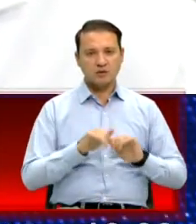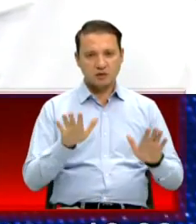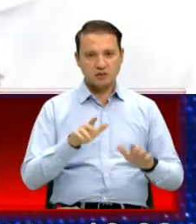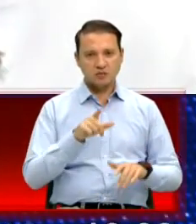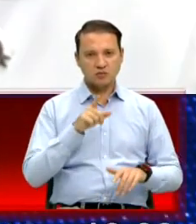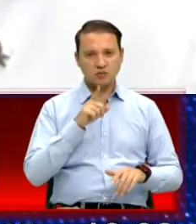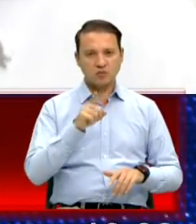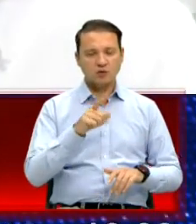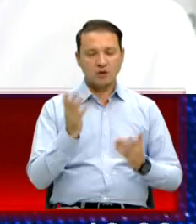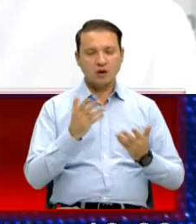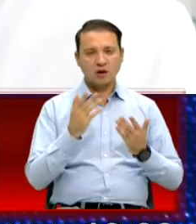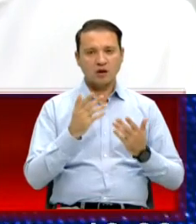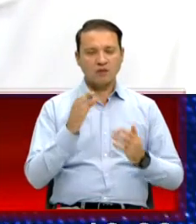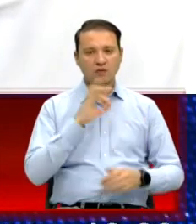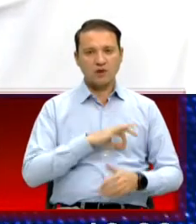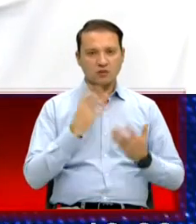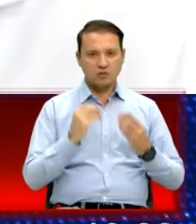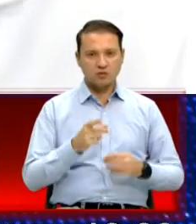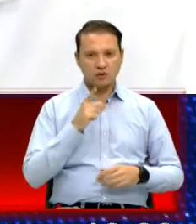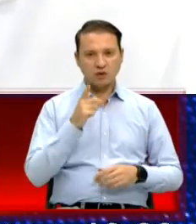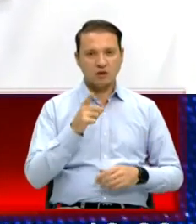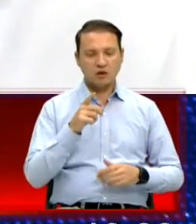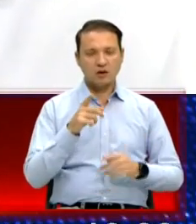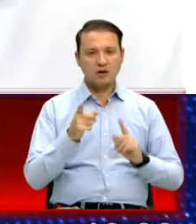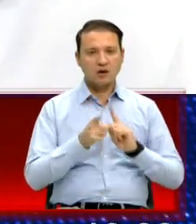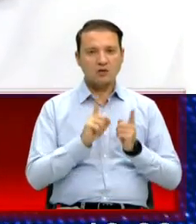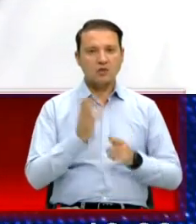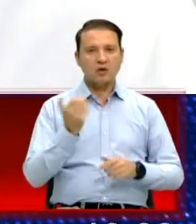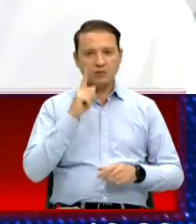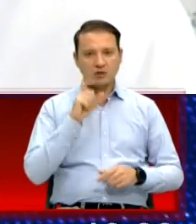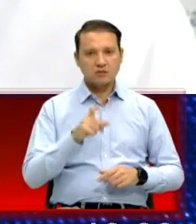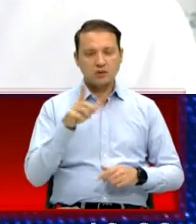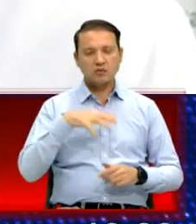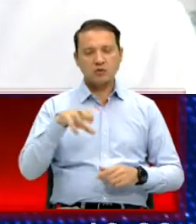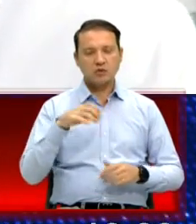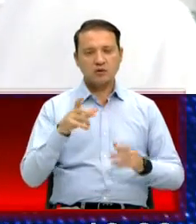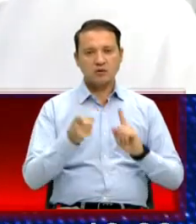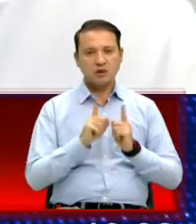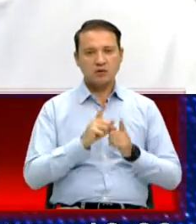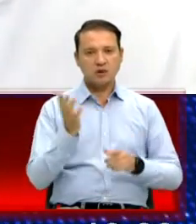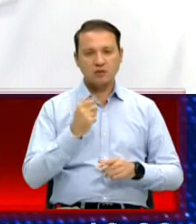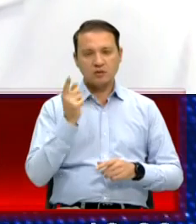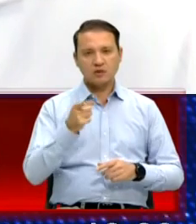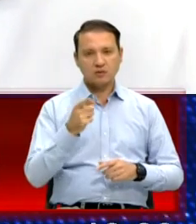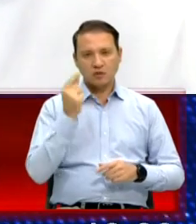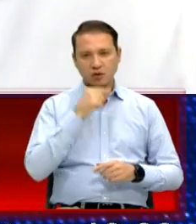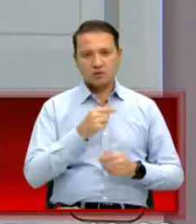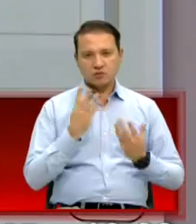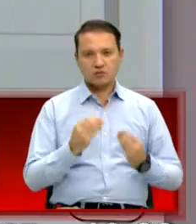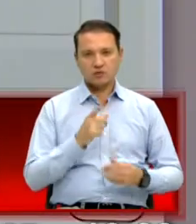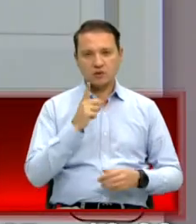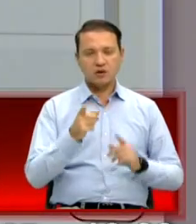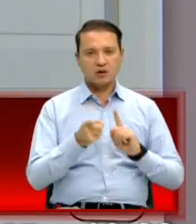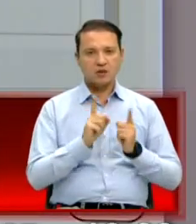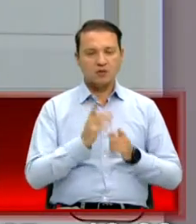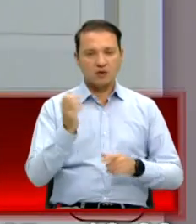bu açıdan daha da faydalı olacak ve hani randevu alamayan insanların bir kısmının daha randevu almasını sağlamış olacak.